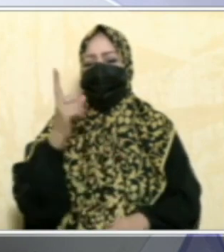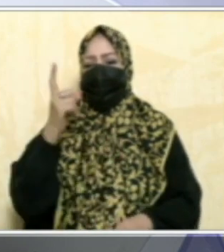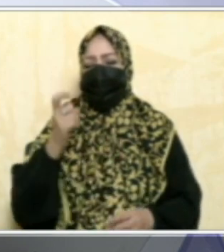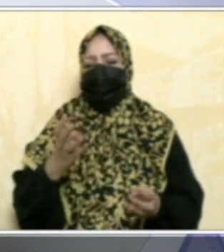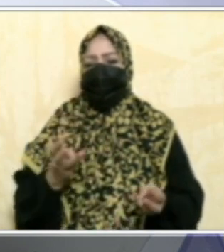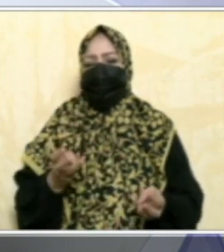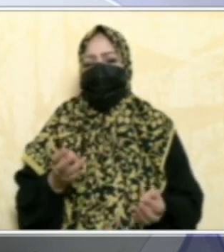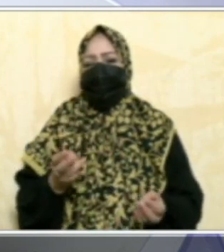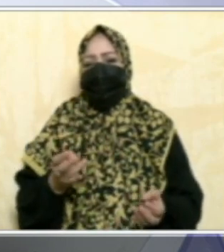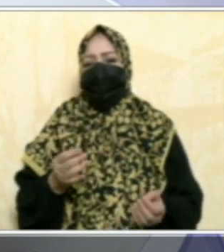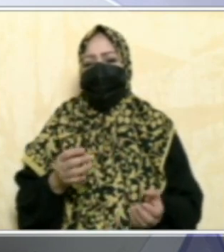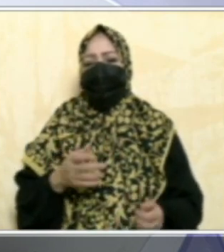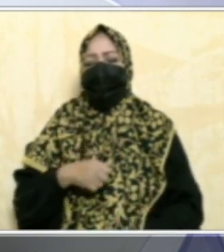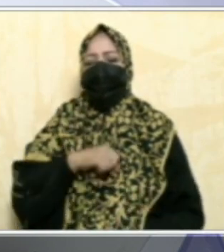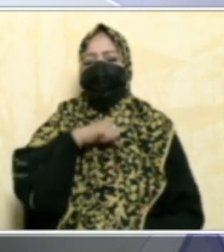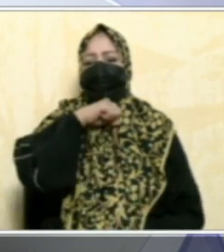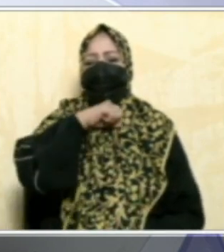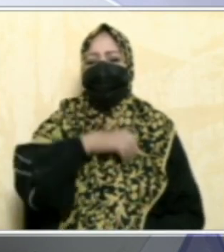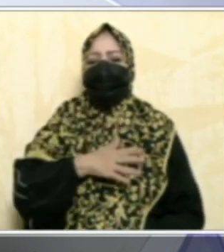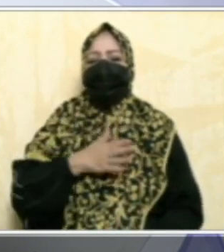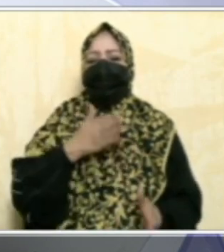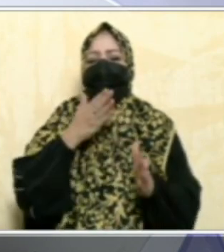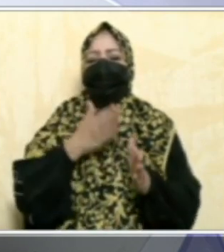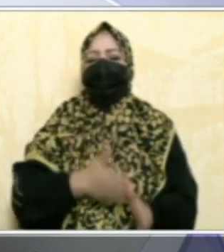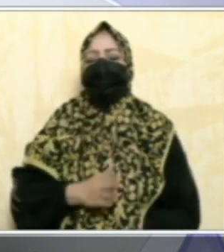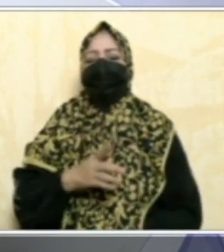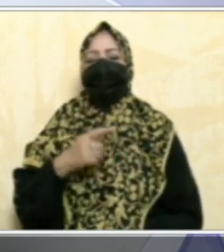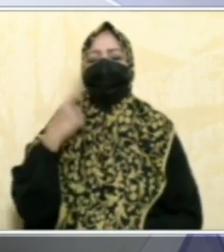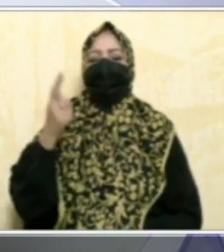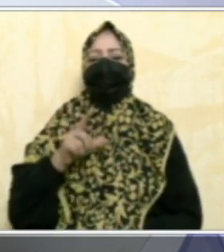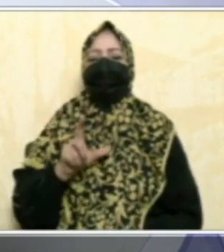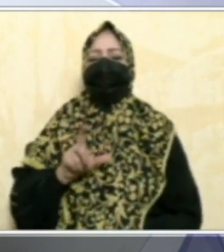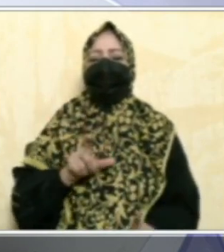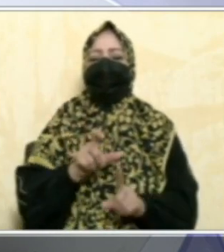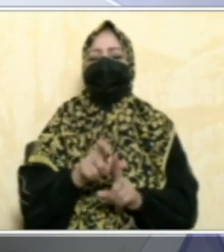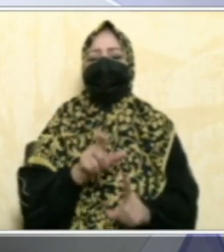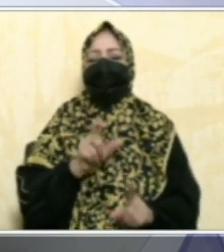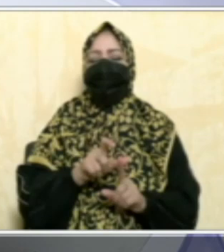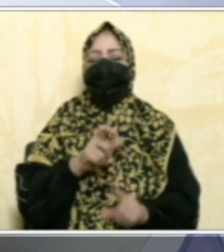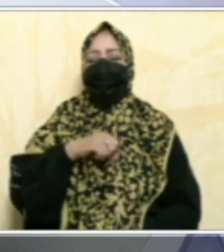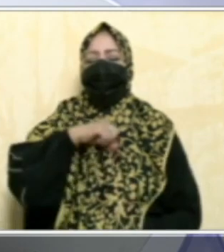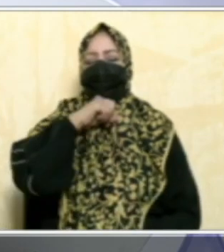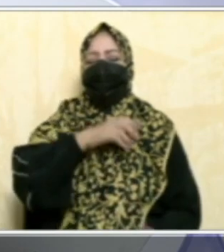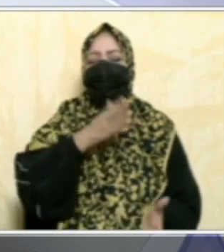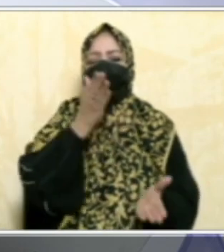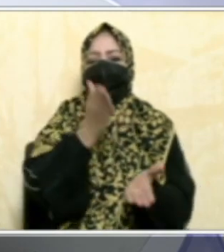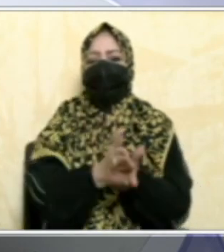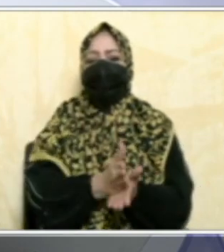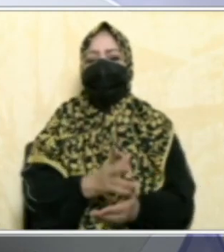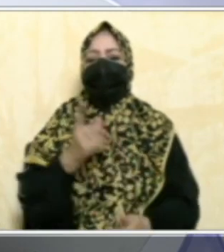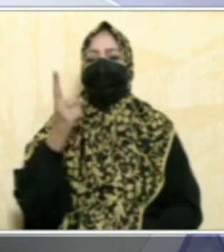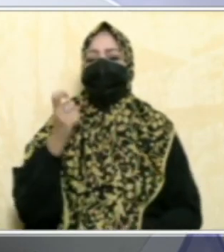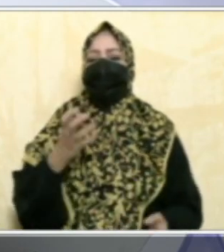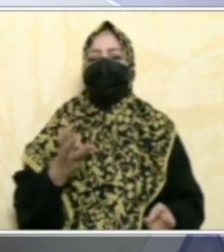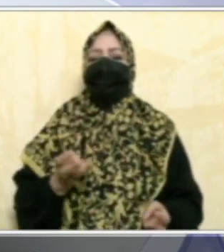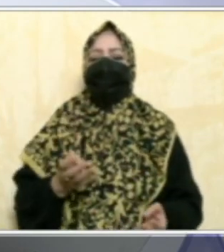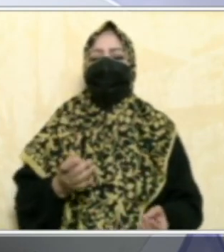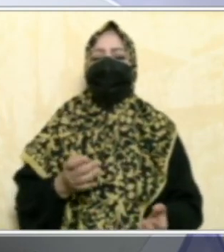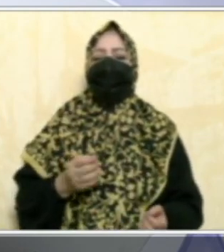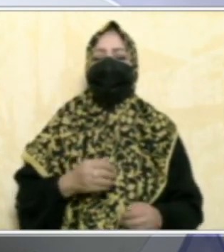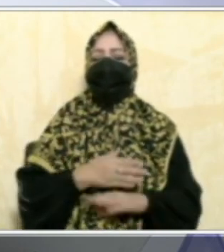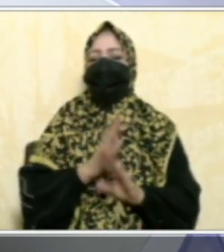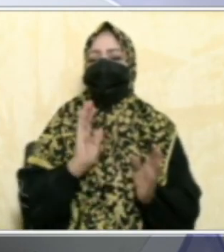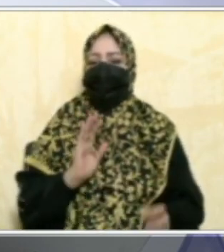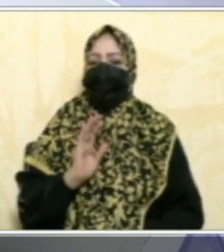بها، وخير الهدي هدي محمد صلى الله عليه وسلم. الإنسان يريد أن يزيد في الاستغفار له أن يزيد